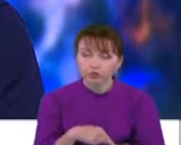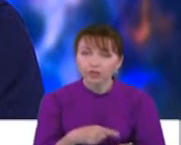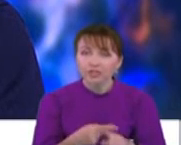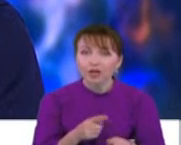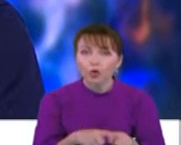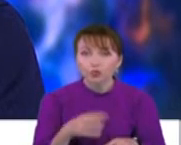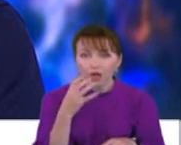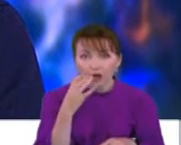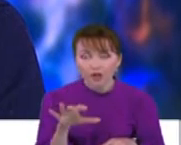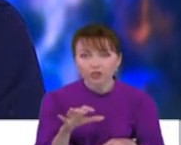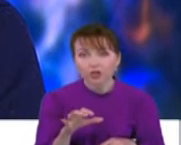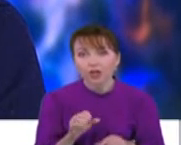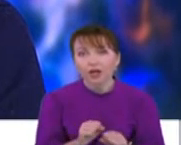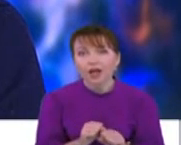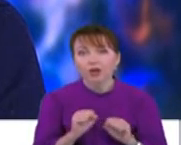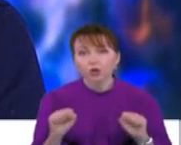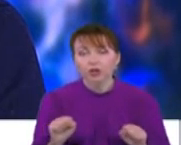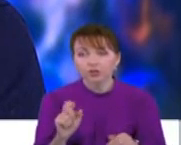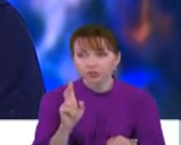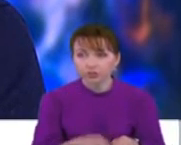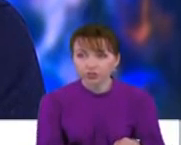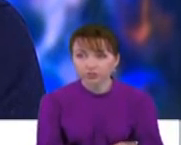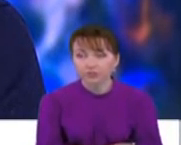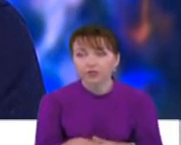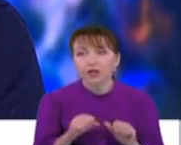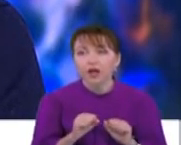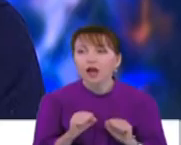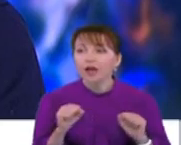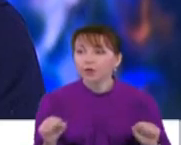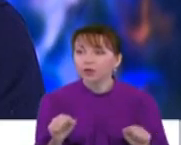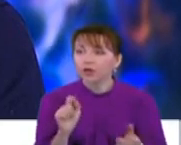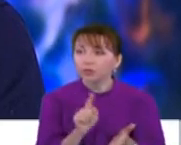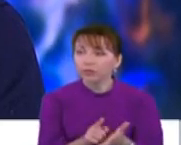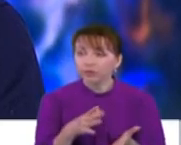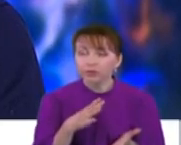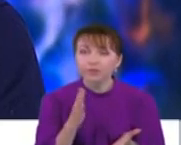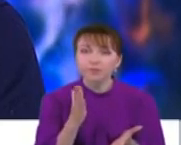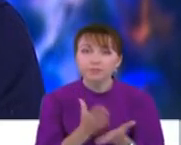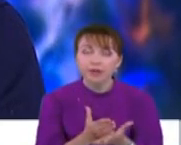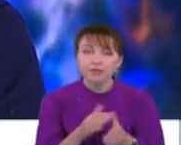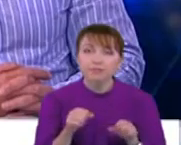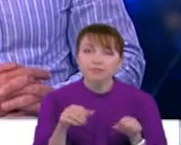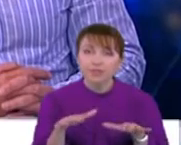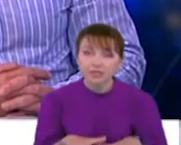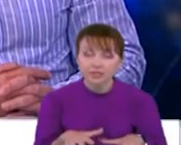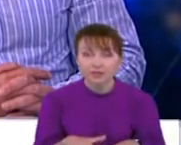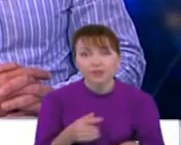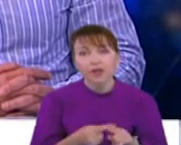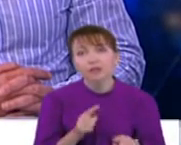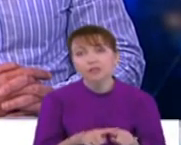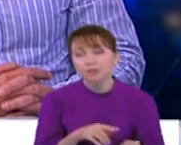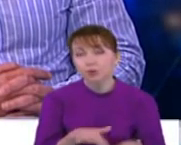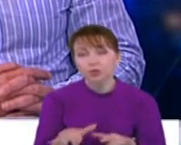така гаряча героїка, вона вже закінчилася чи ні? Ну, героїка повинна мати місце. Це і процес відстоювання